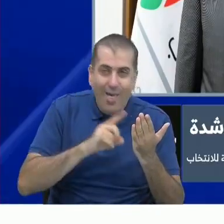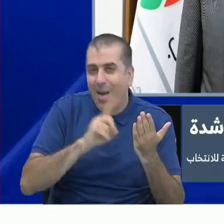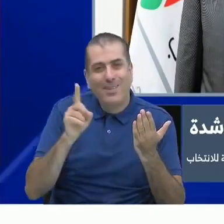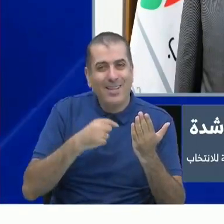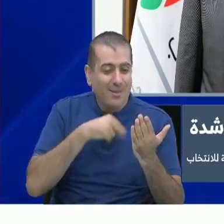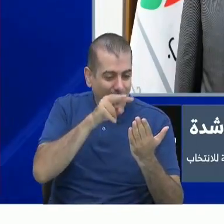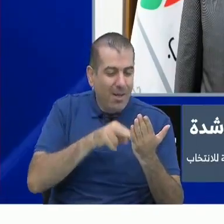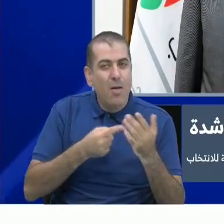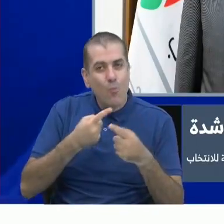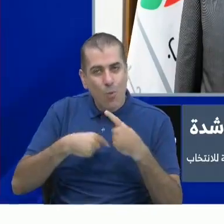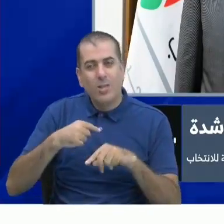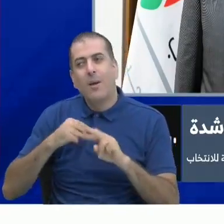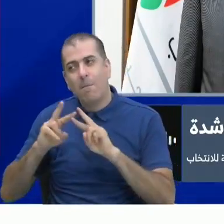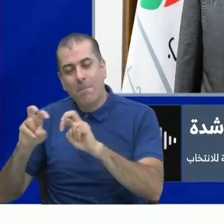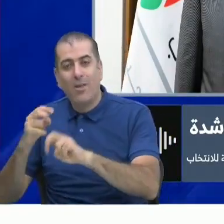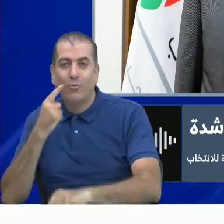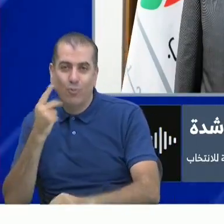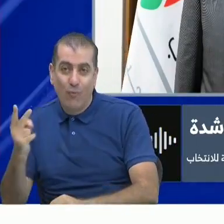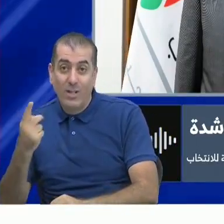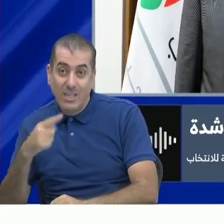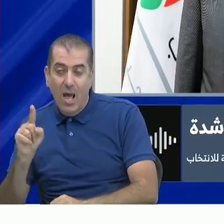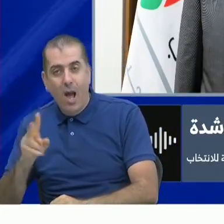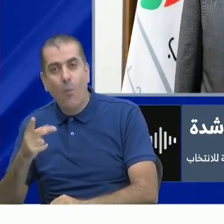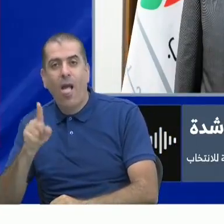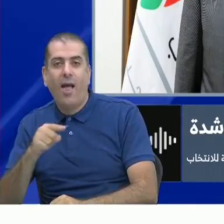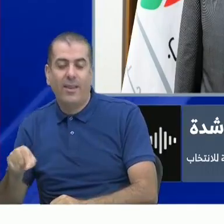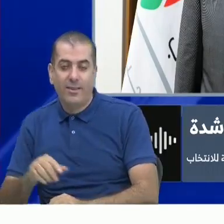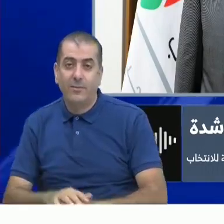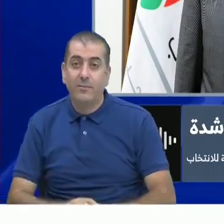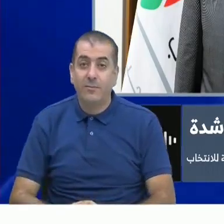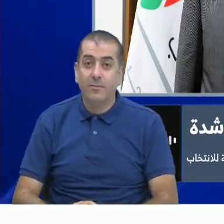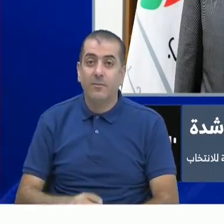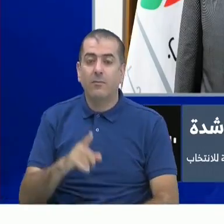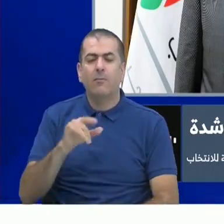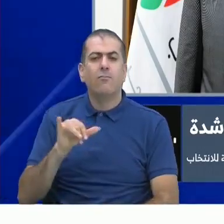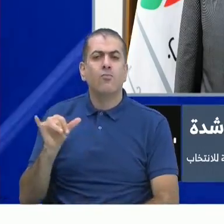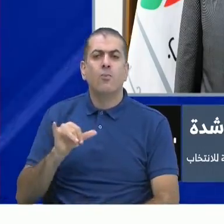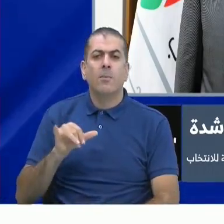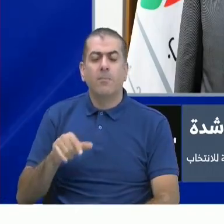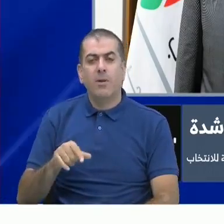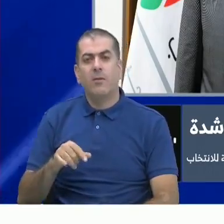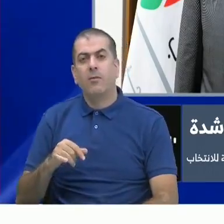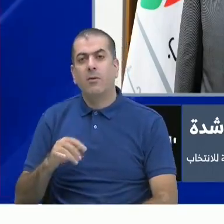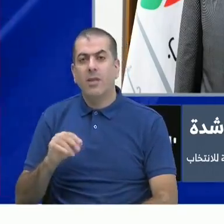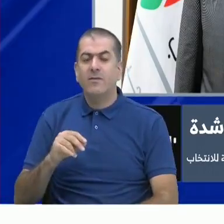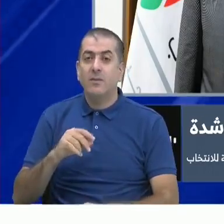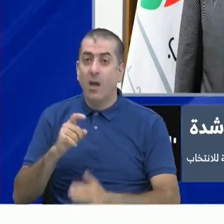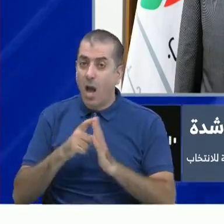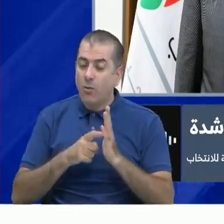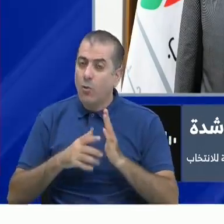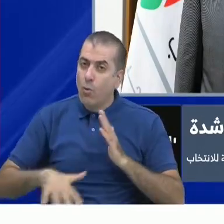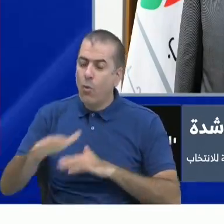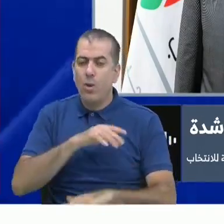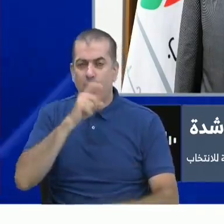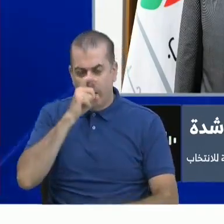عمل متكاملة، والأصل بالأشياء أن تكون هذه المخالفات غير موجودة، لكن